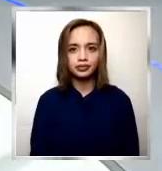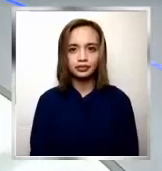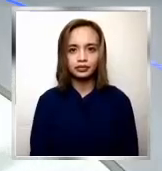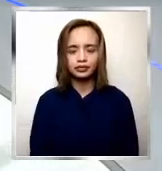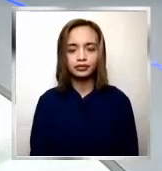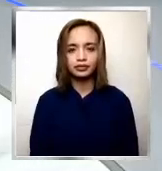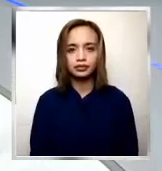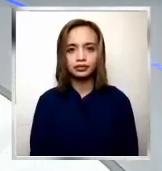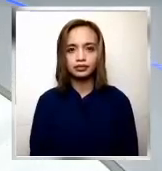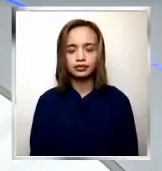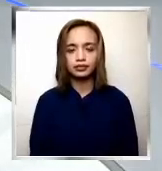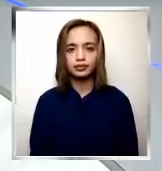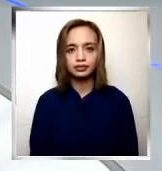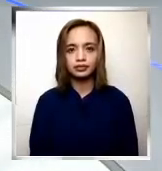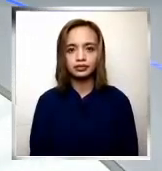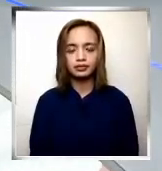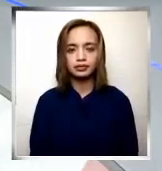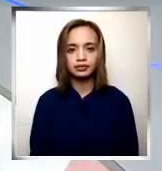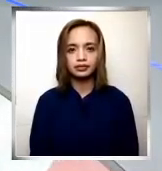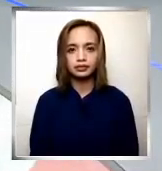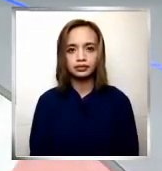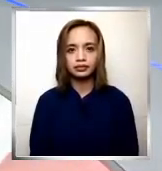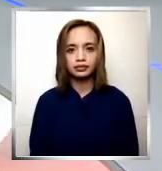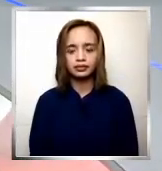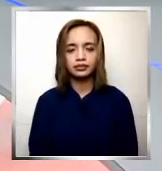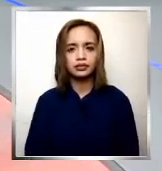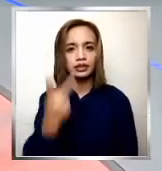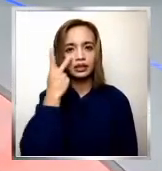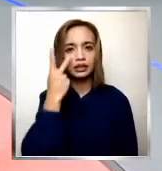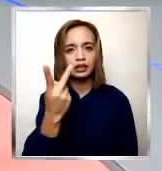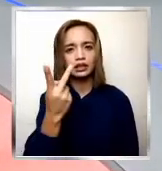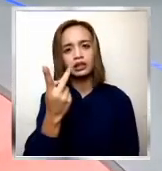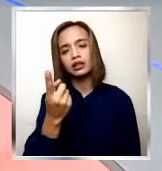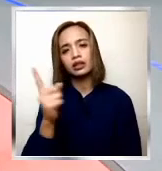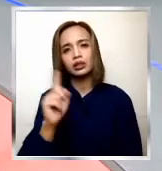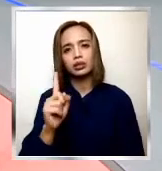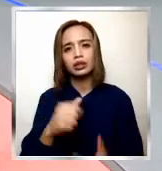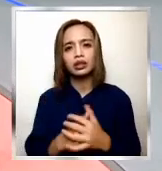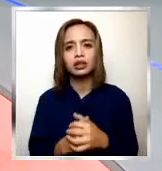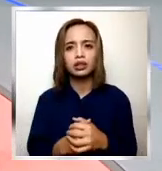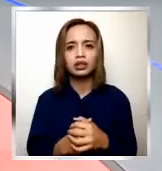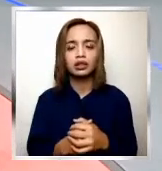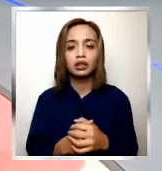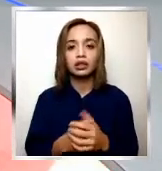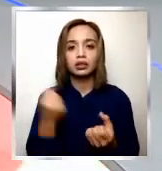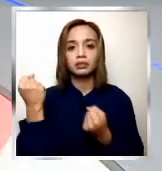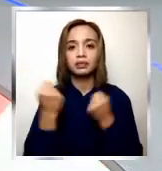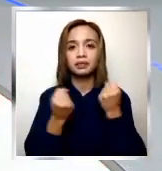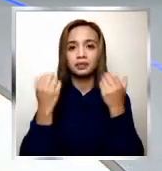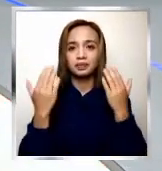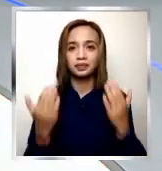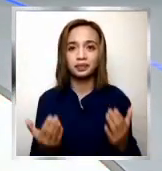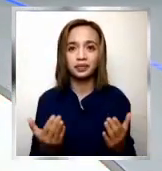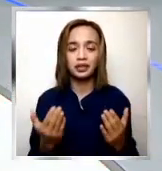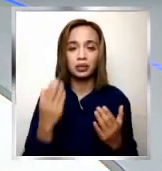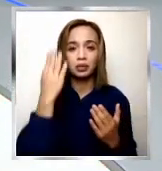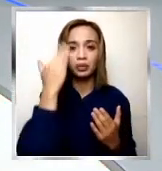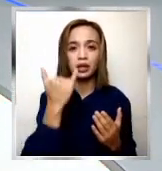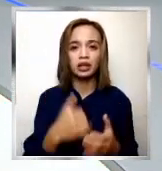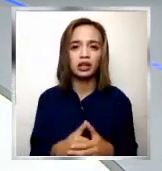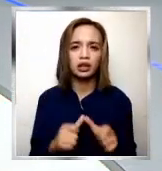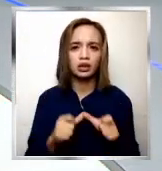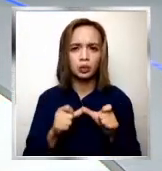Umaabot na ng 600 pisong nawawala sa arawang kita ng mga tsuper dahil yan sa walang prenong pagtaas ng presyo ng